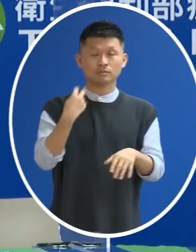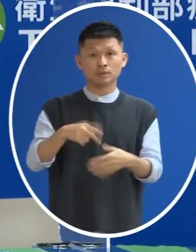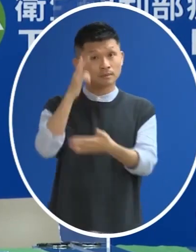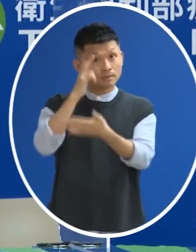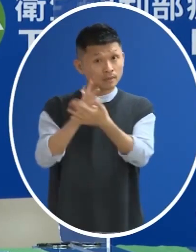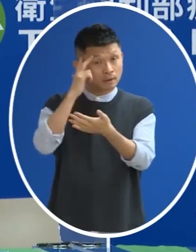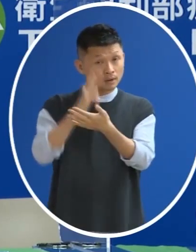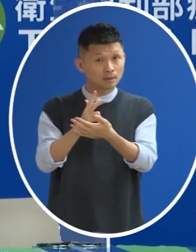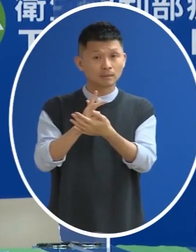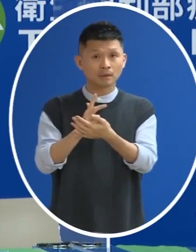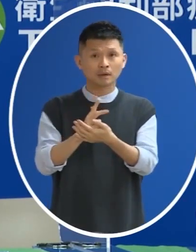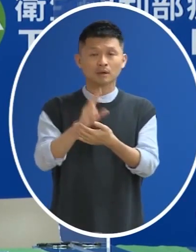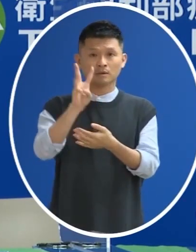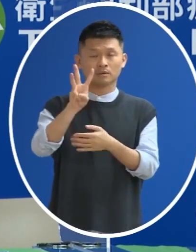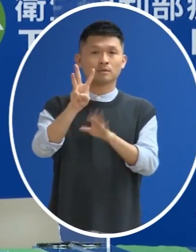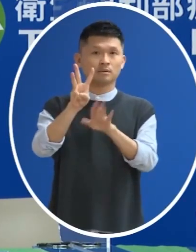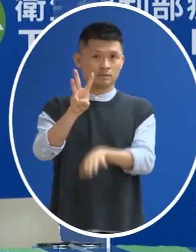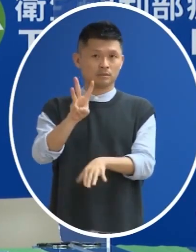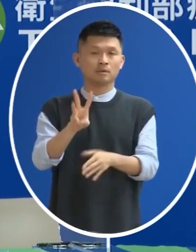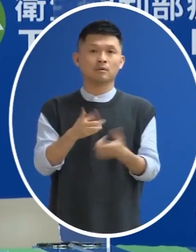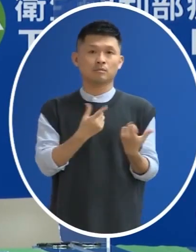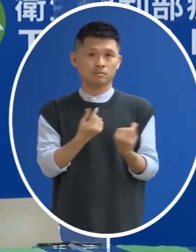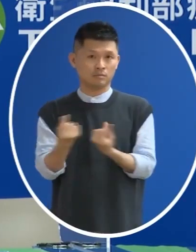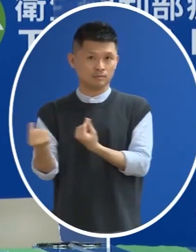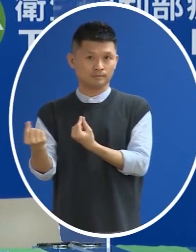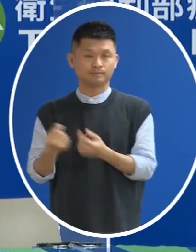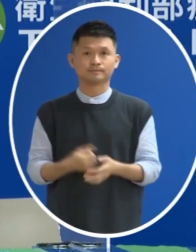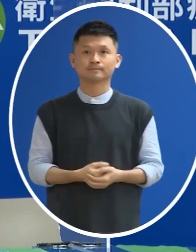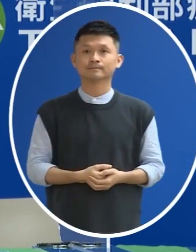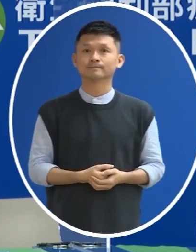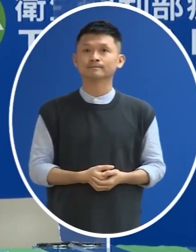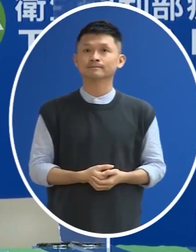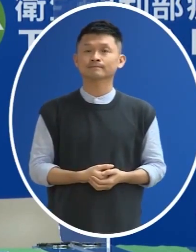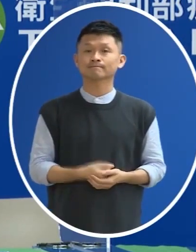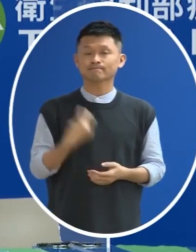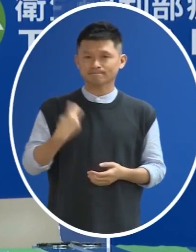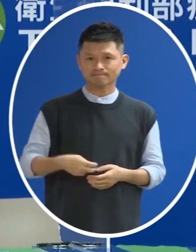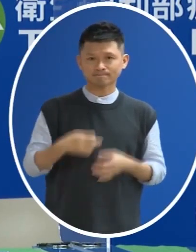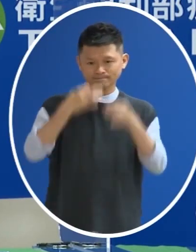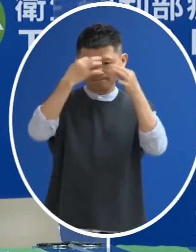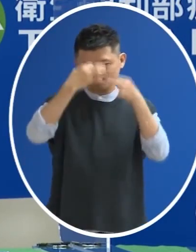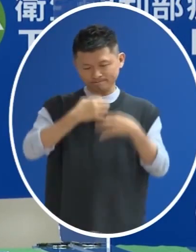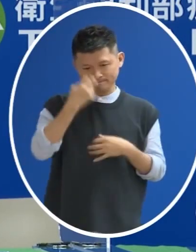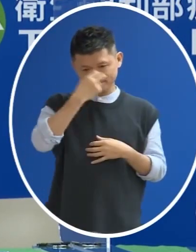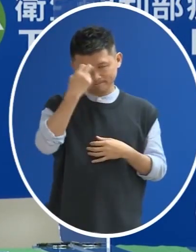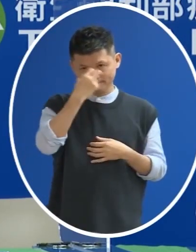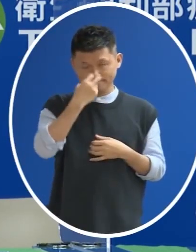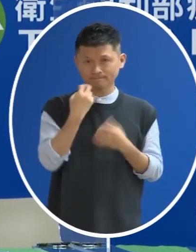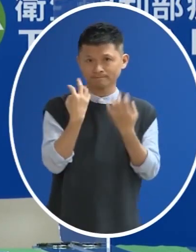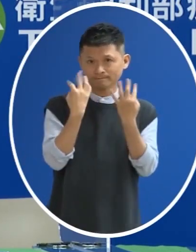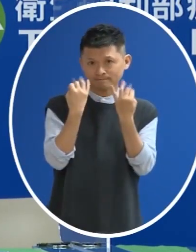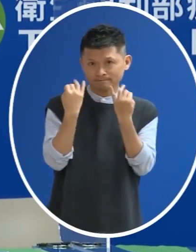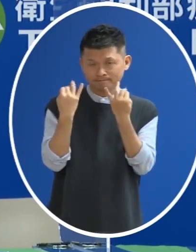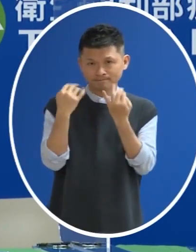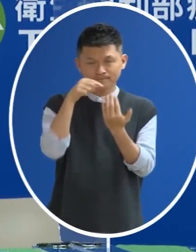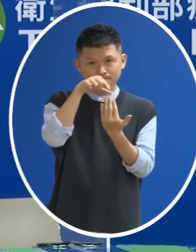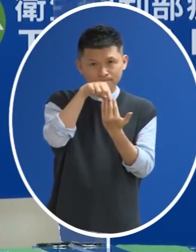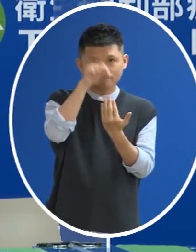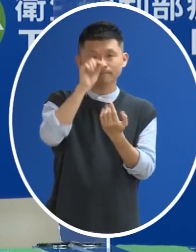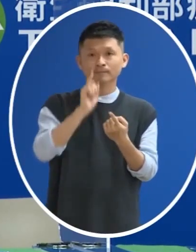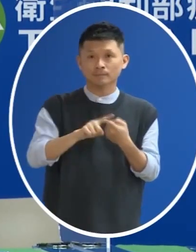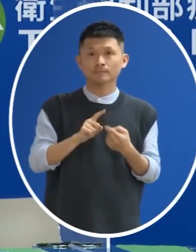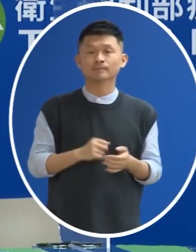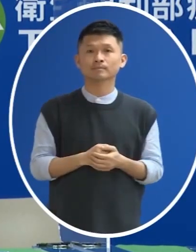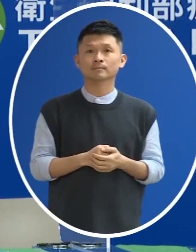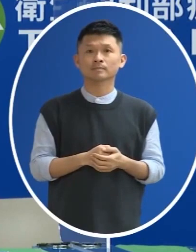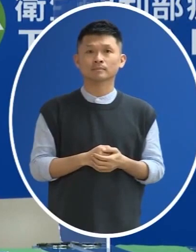小于三，好，那目前我们也哈在啊不断的在检讨，好，未来这个数字怎么样选择一个，好，不